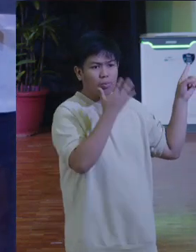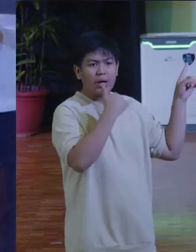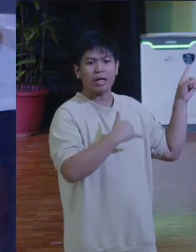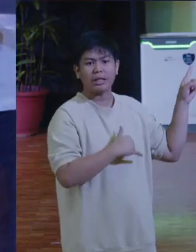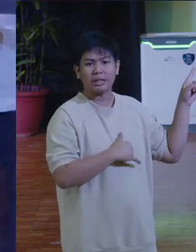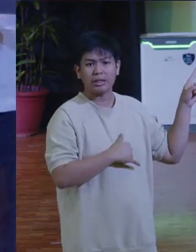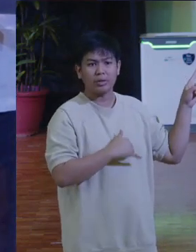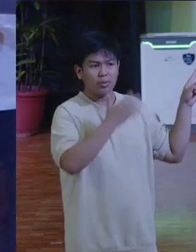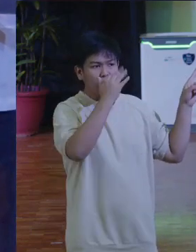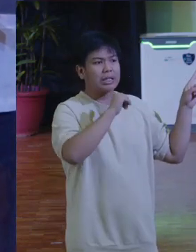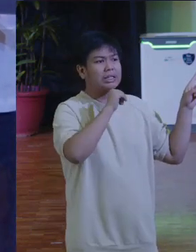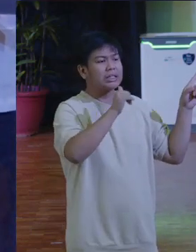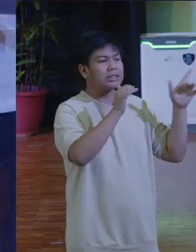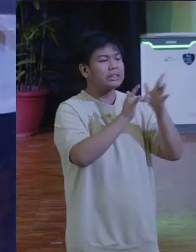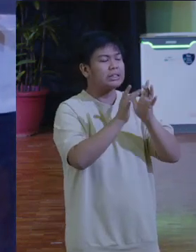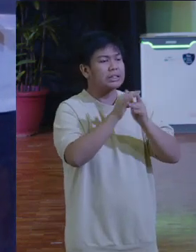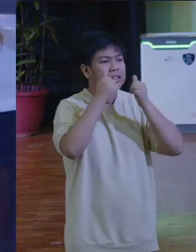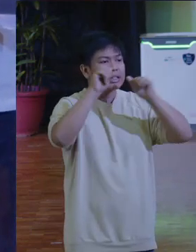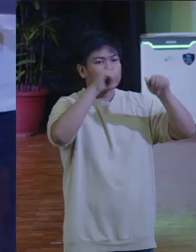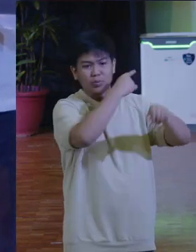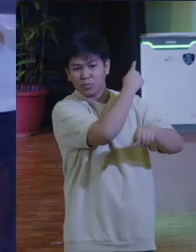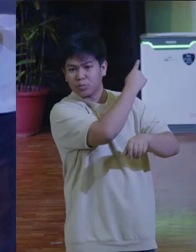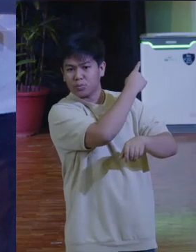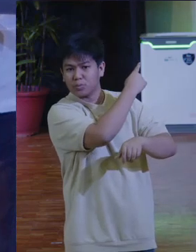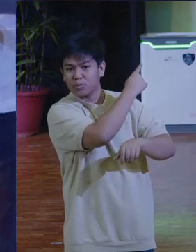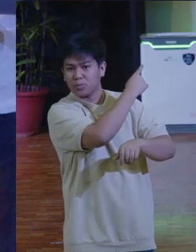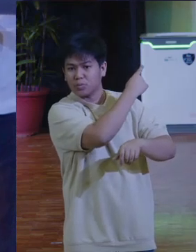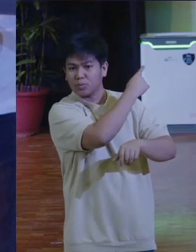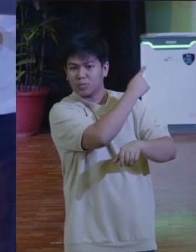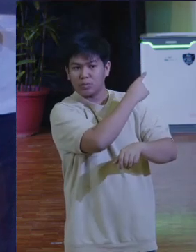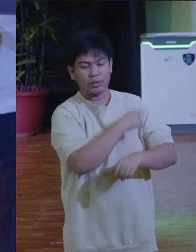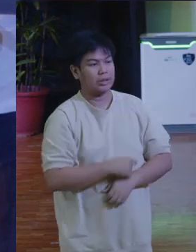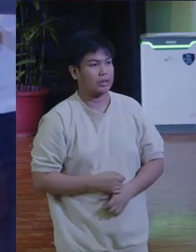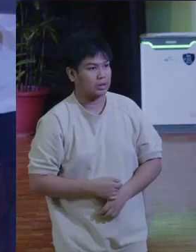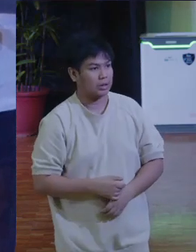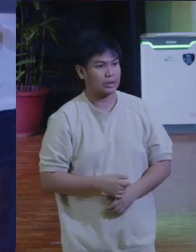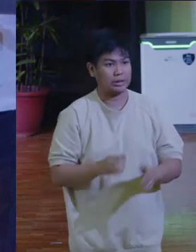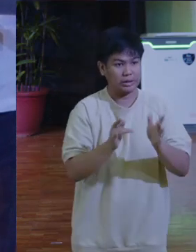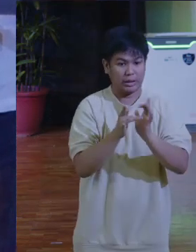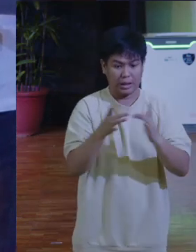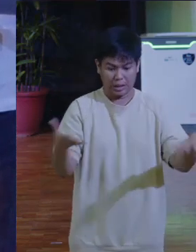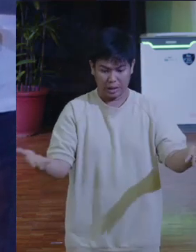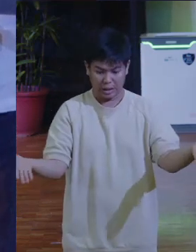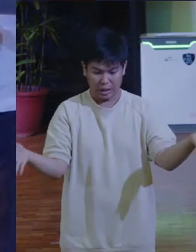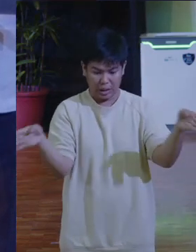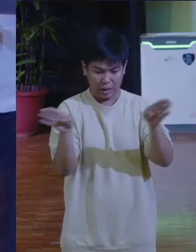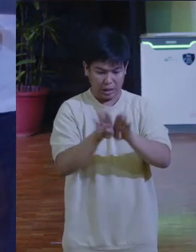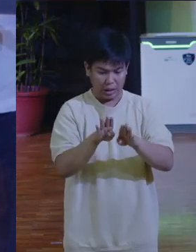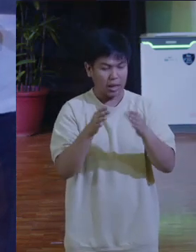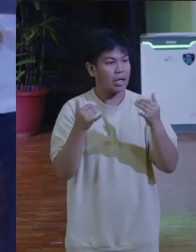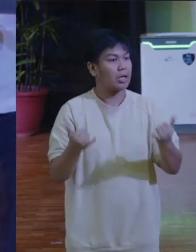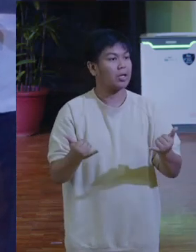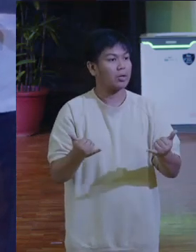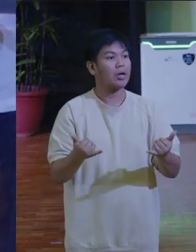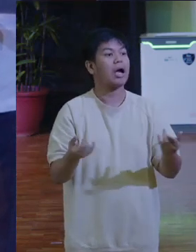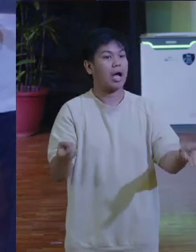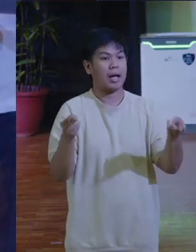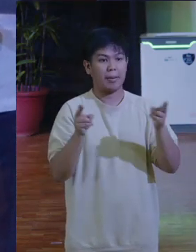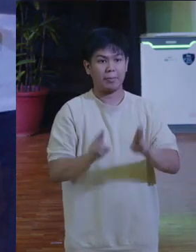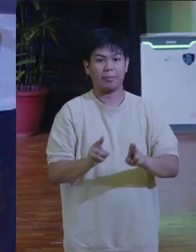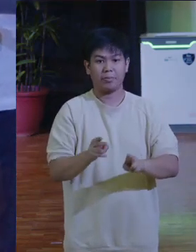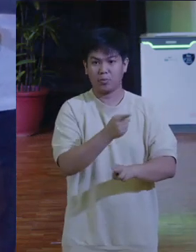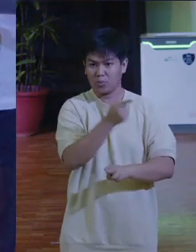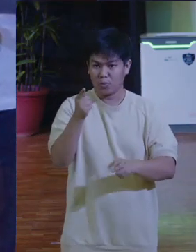Kaya naman sabi niya, siya ay naupo, ginagay niya doon sa attendant yung scroll at sinabi niya, today the scripture has been fulfilled in